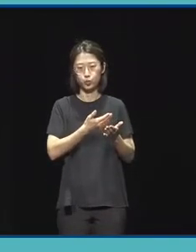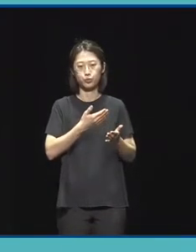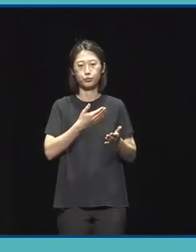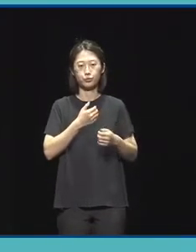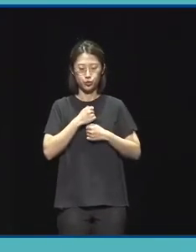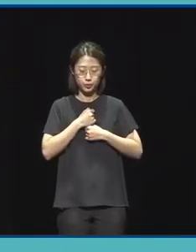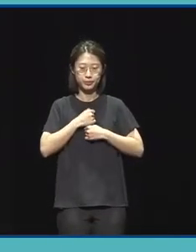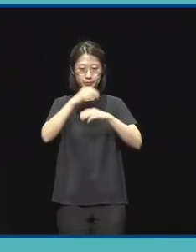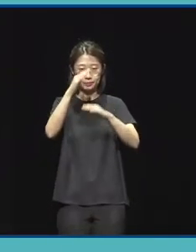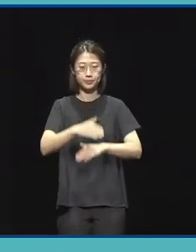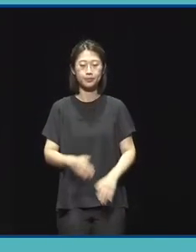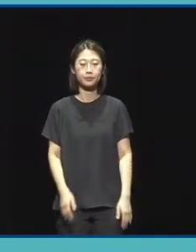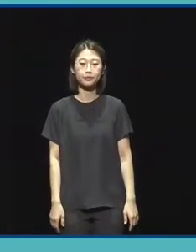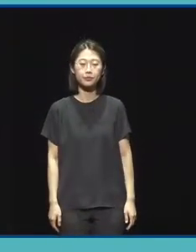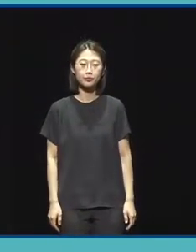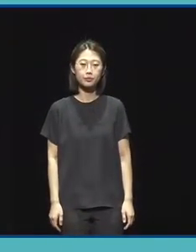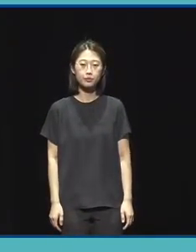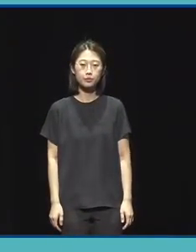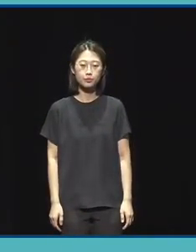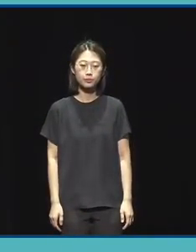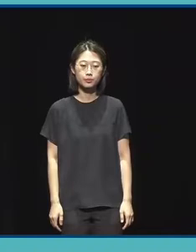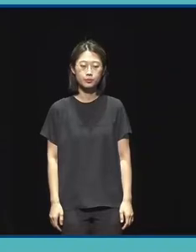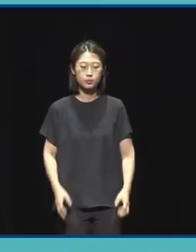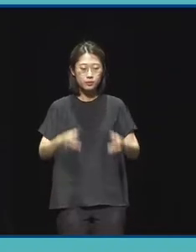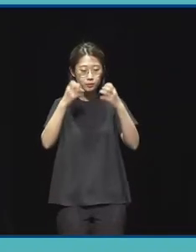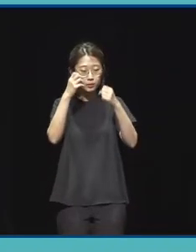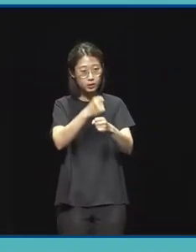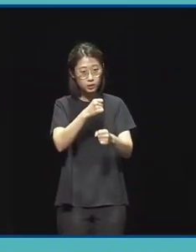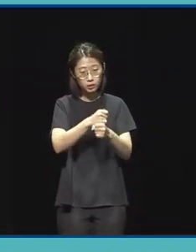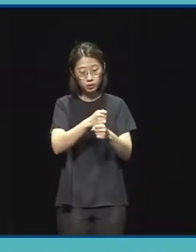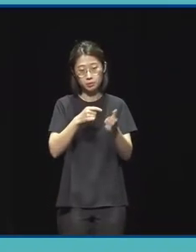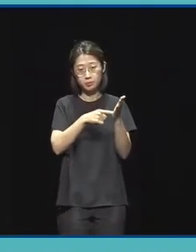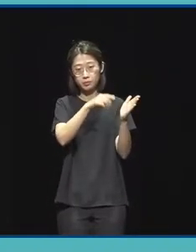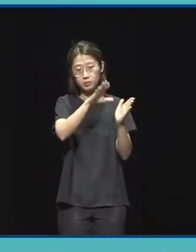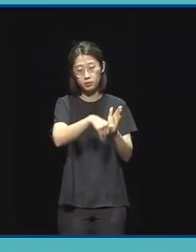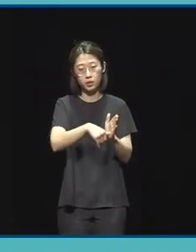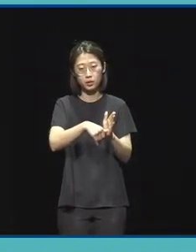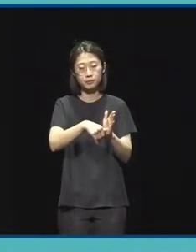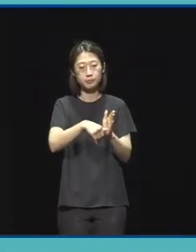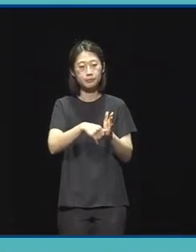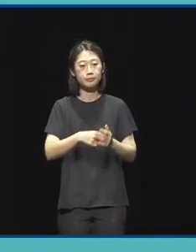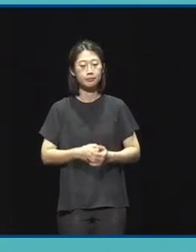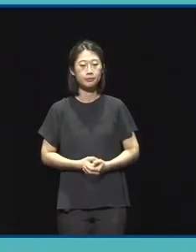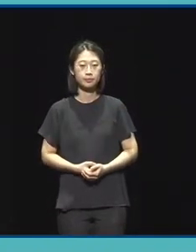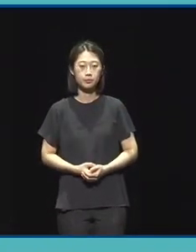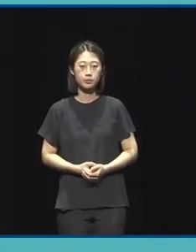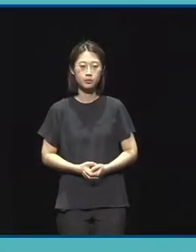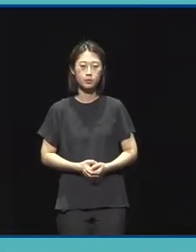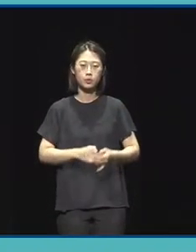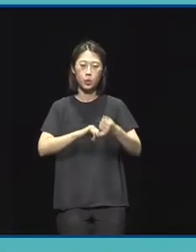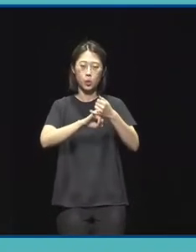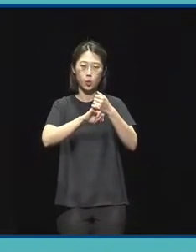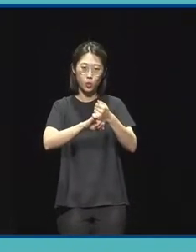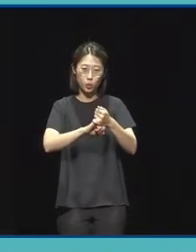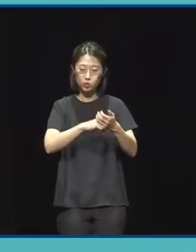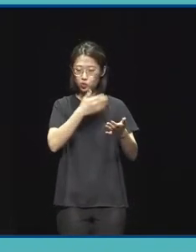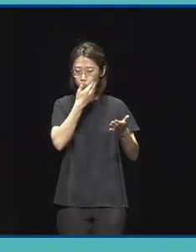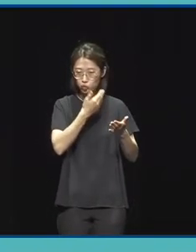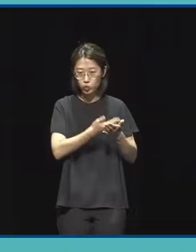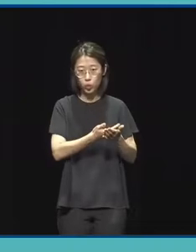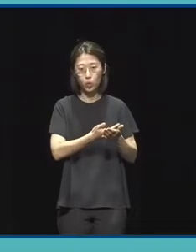올해부터 저희가 올해 신작에 지원 신청하시는 작품에 대해서는 반드시 주요